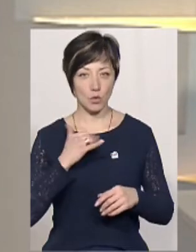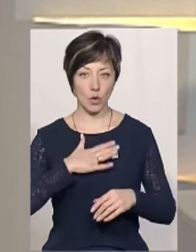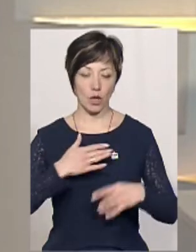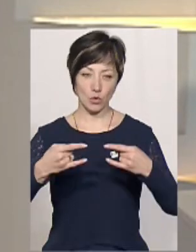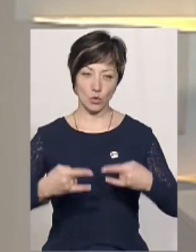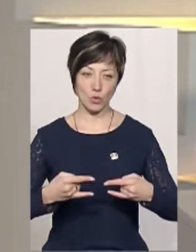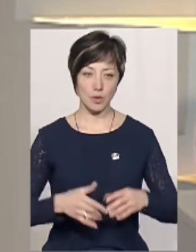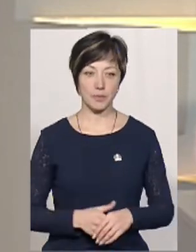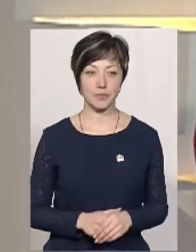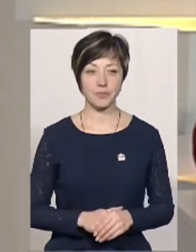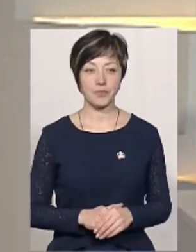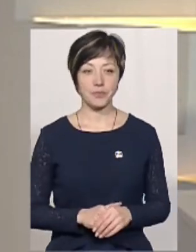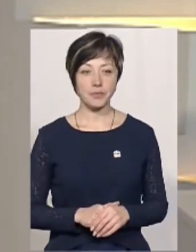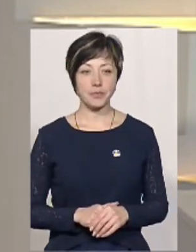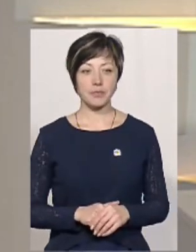нашої студії.